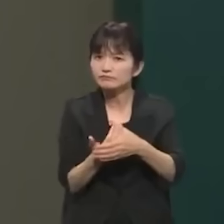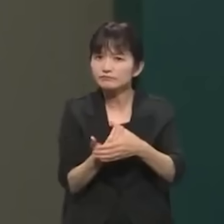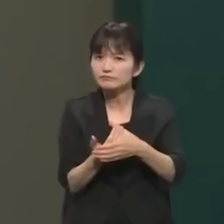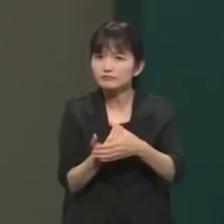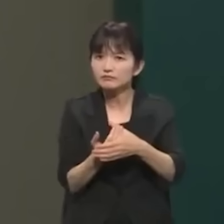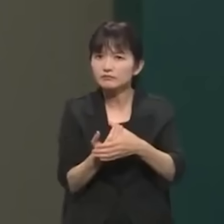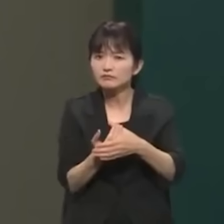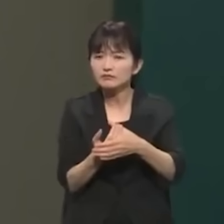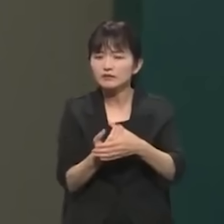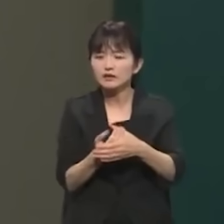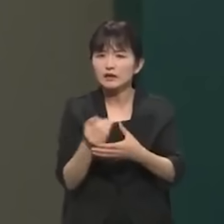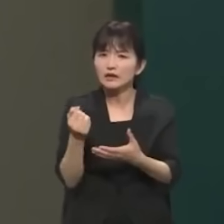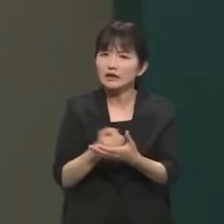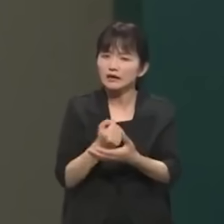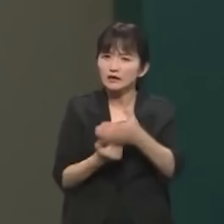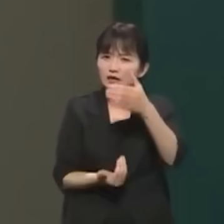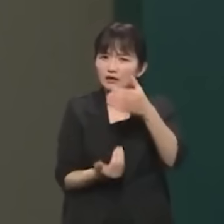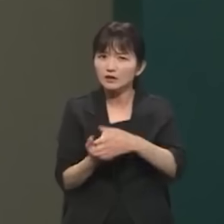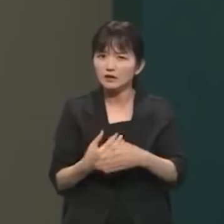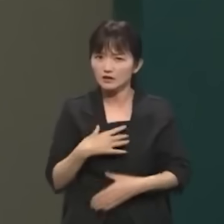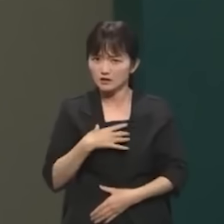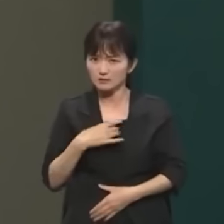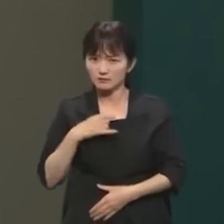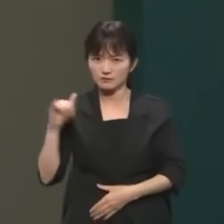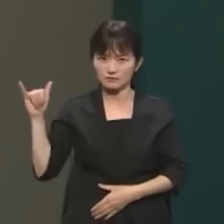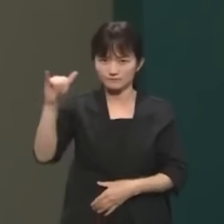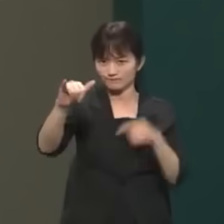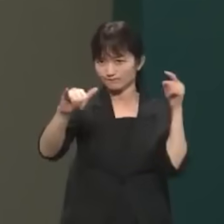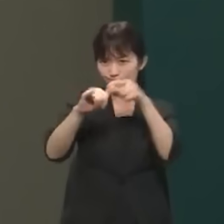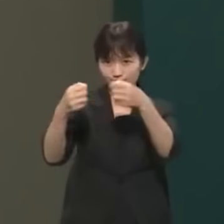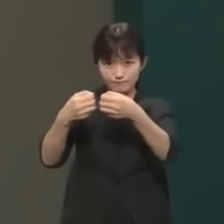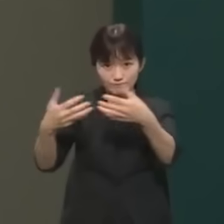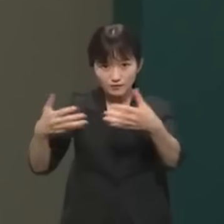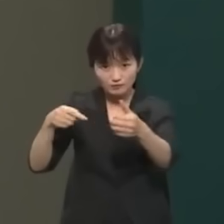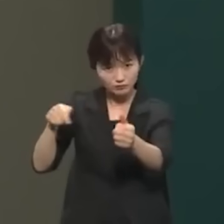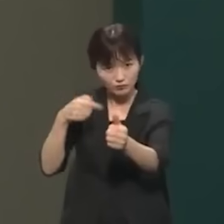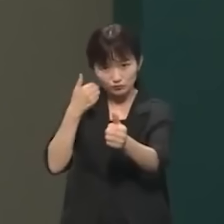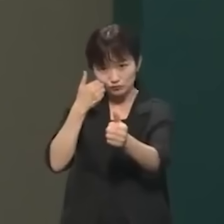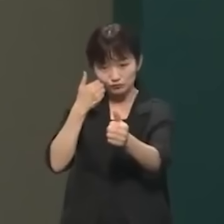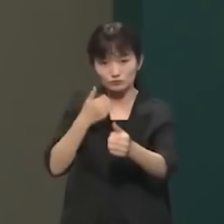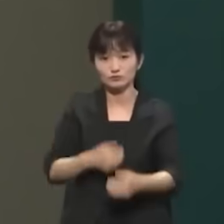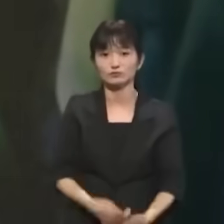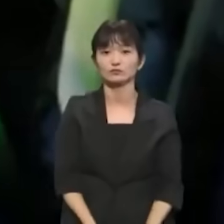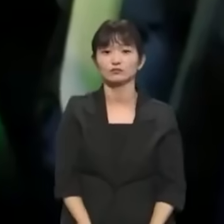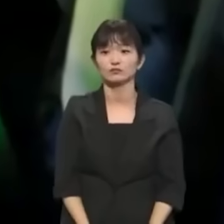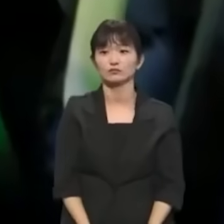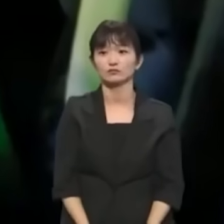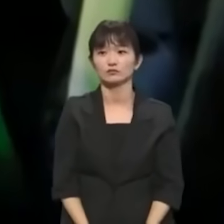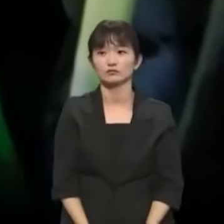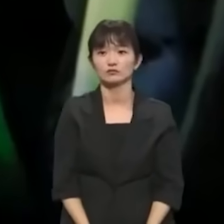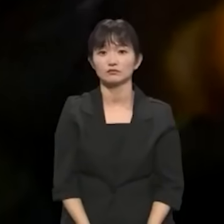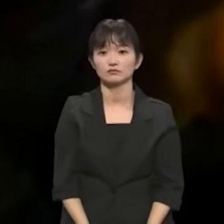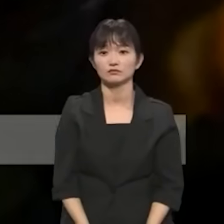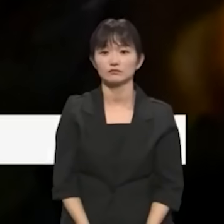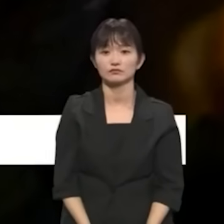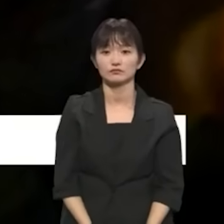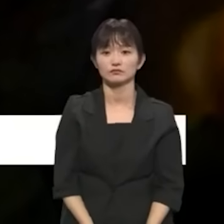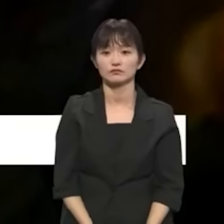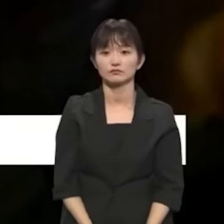불의의 사고일까요? 아님 의도된 공격일까요? 그렇다면 배후는 누구일까요? 아니,